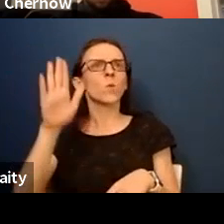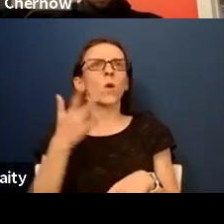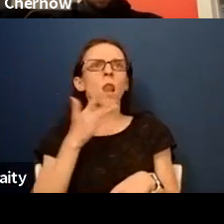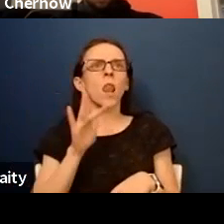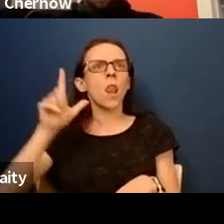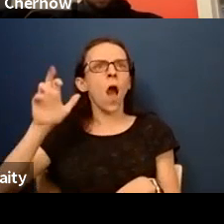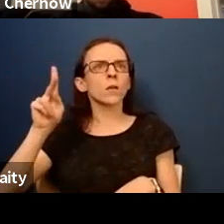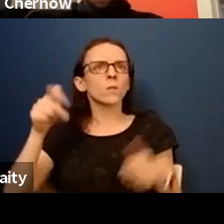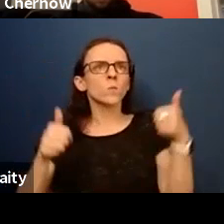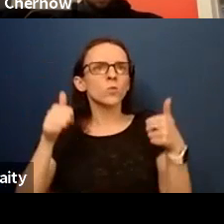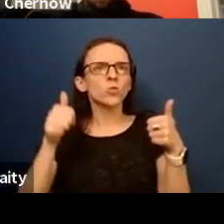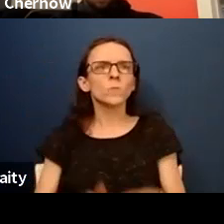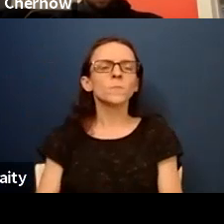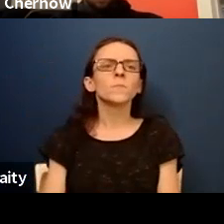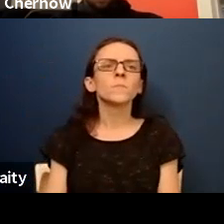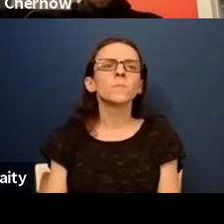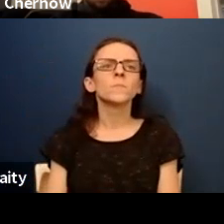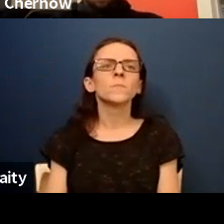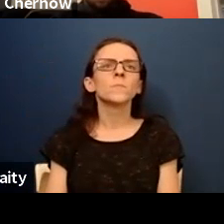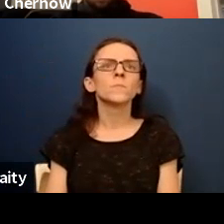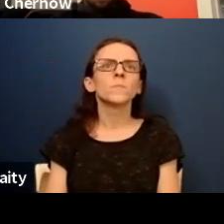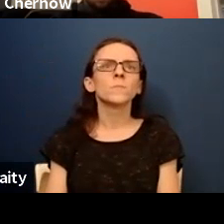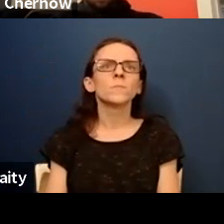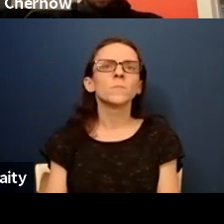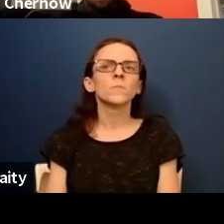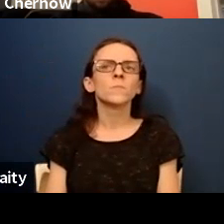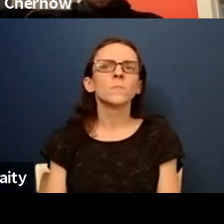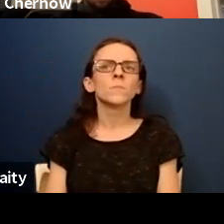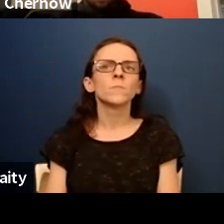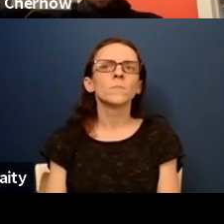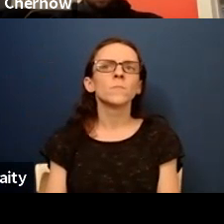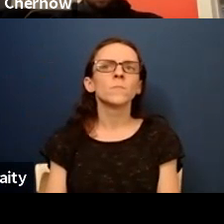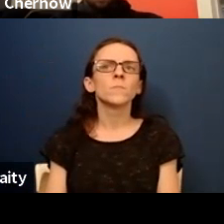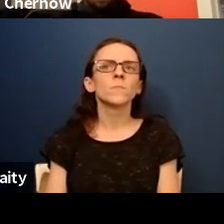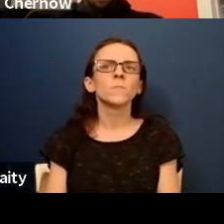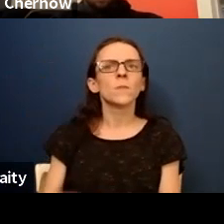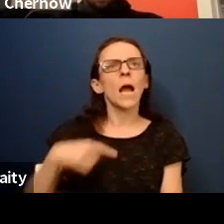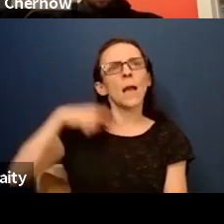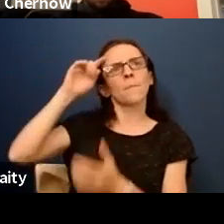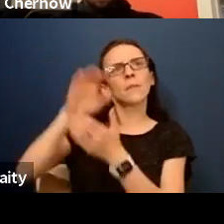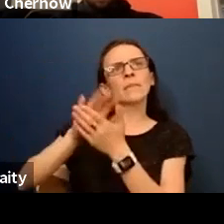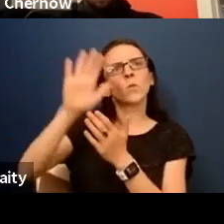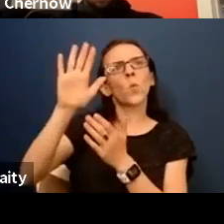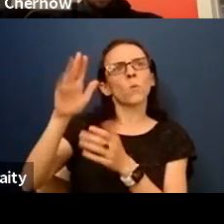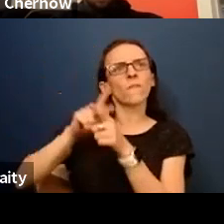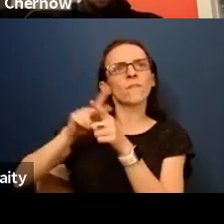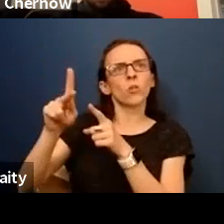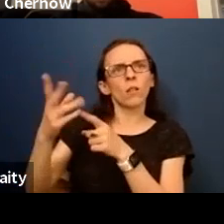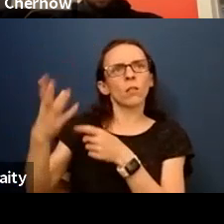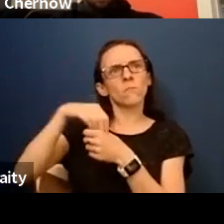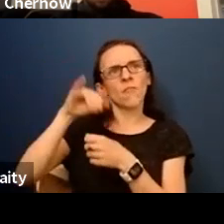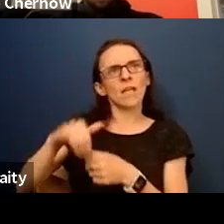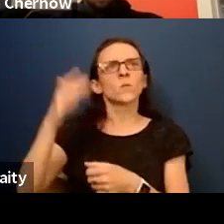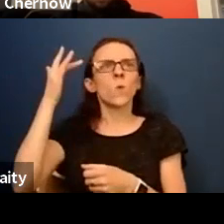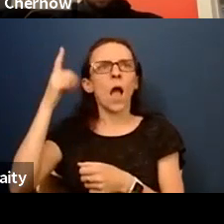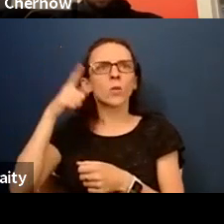我係相信你哋係有呢個能力嘅。 I believe it's because of the professionalism that you have. 而唔係因為你